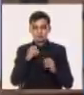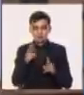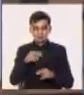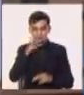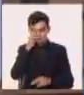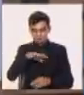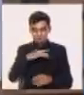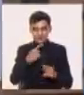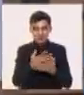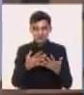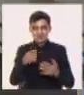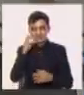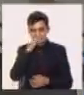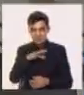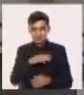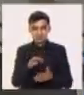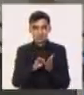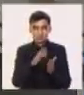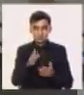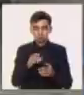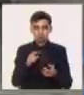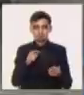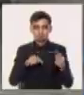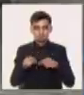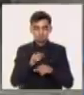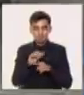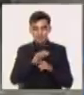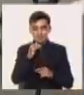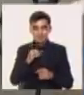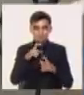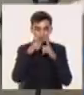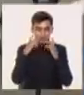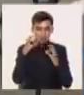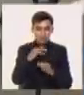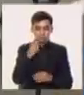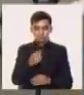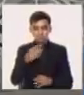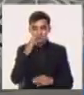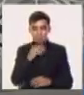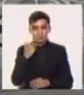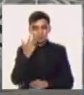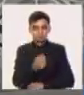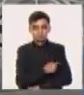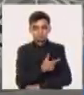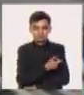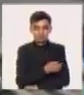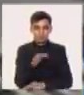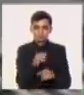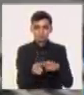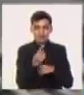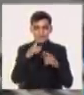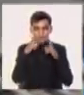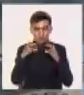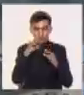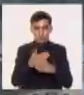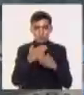А вот другое средство защиты, доступное всем казахстанцам, медицинские маски, могут подешеветь. В Минздраве заявили, что производителей масок